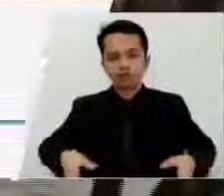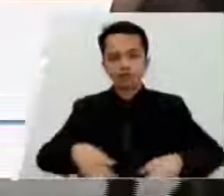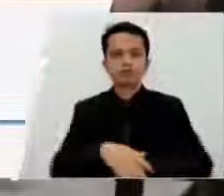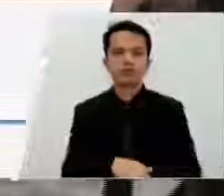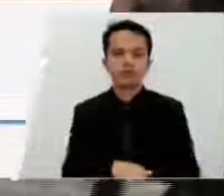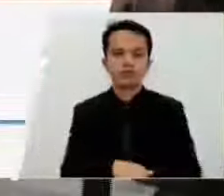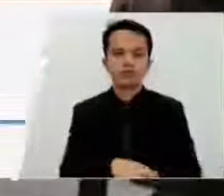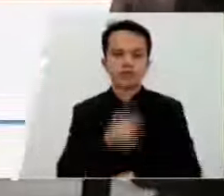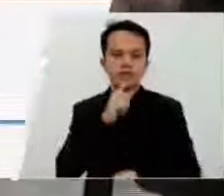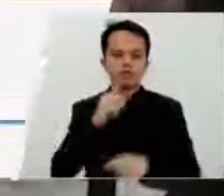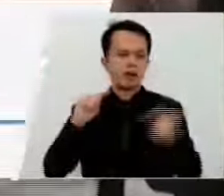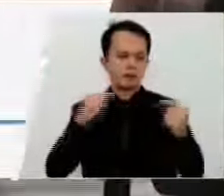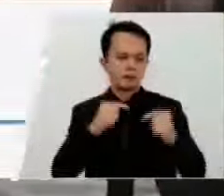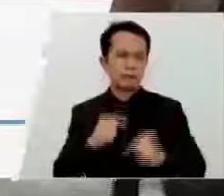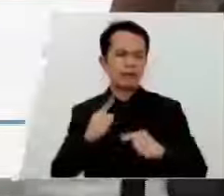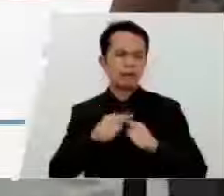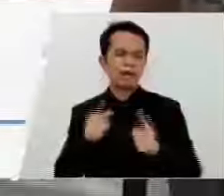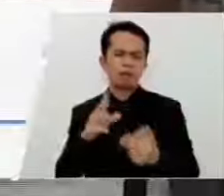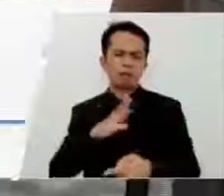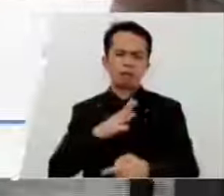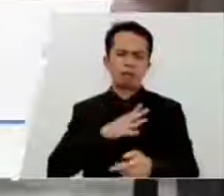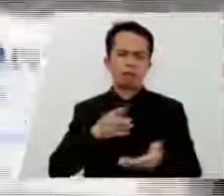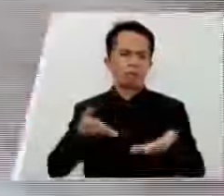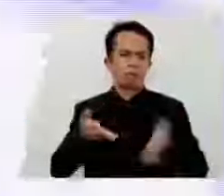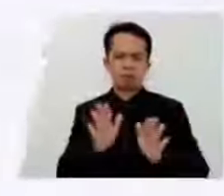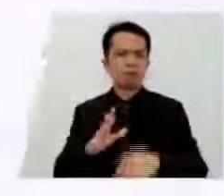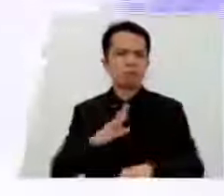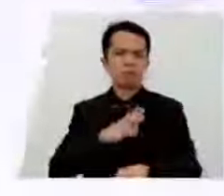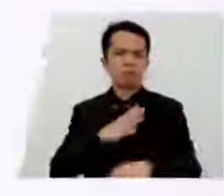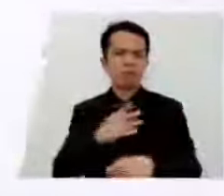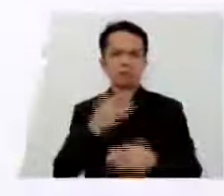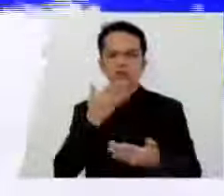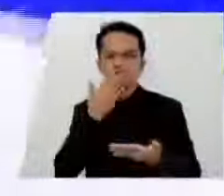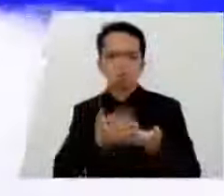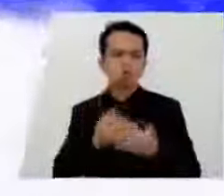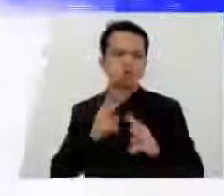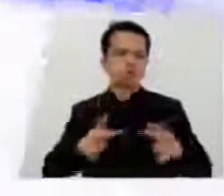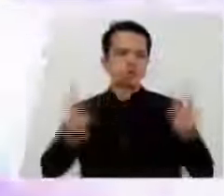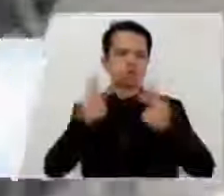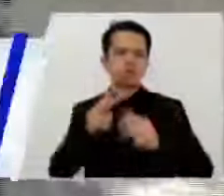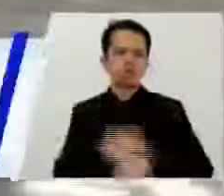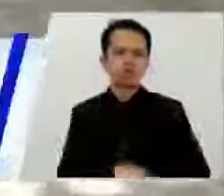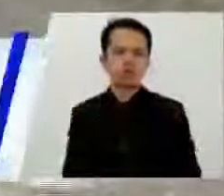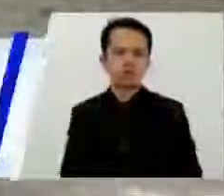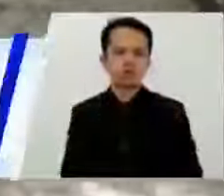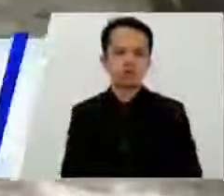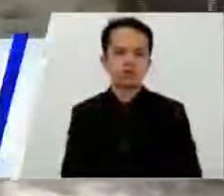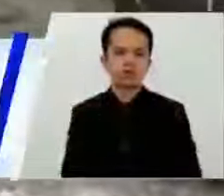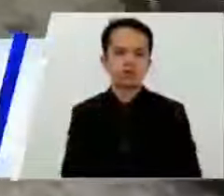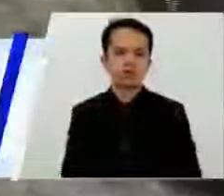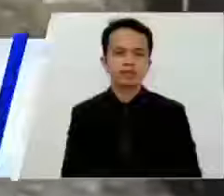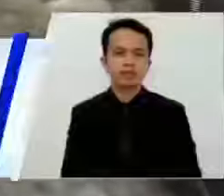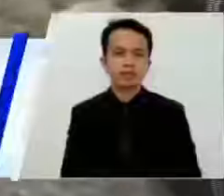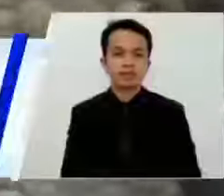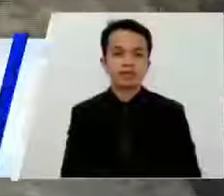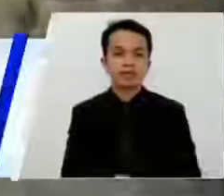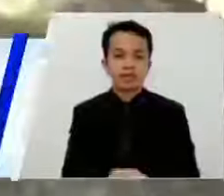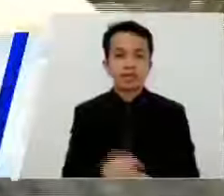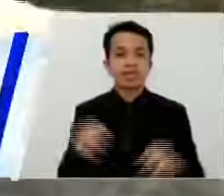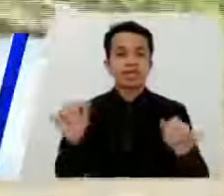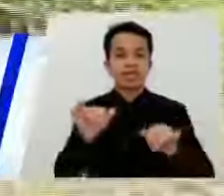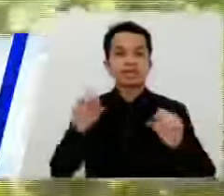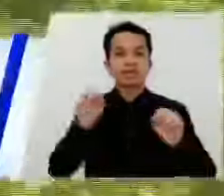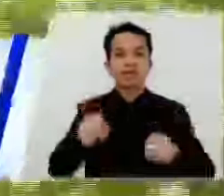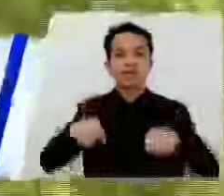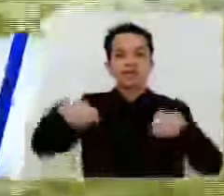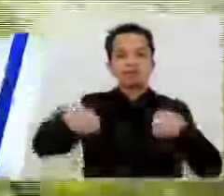ya o, pero worth it kay yanin dot kay diri ad, tumo diri! Ilang minutong pagsakay ng